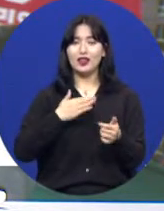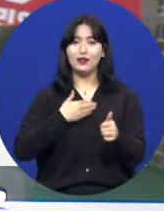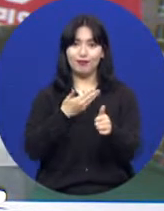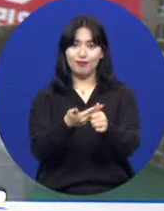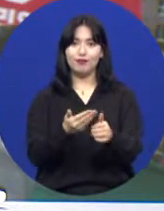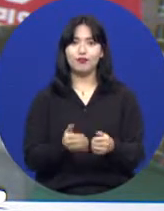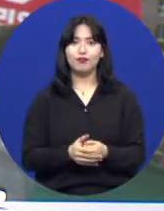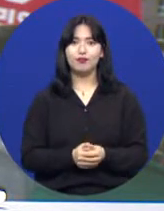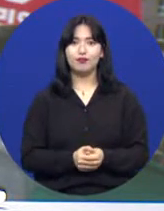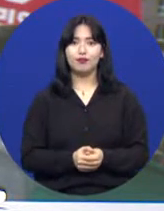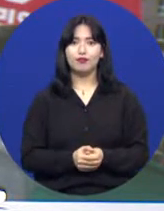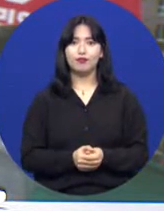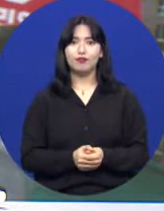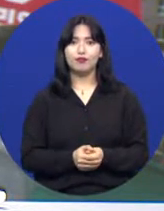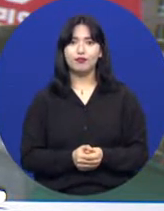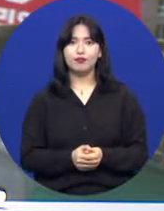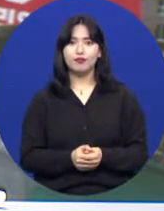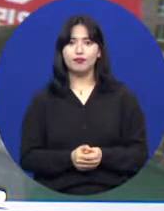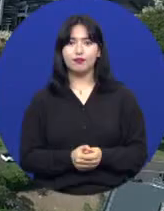김항섭 기자입니다.